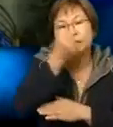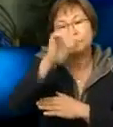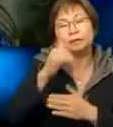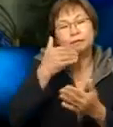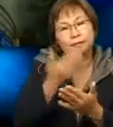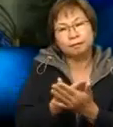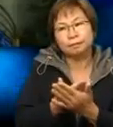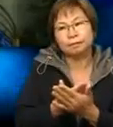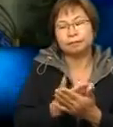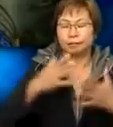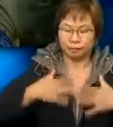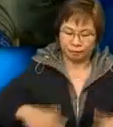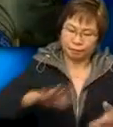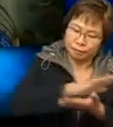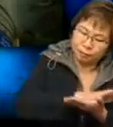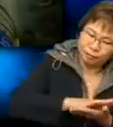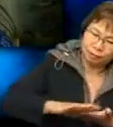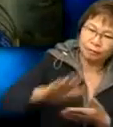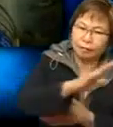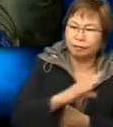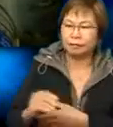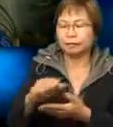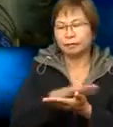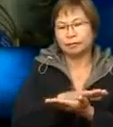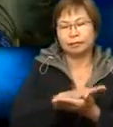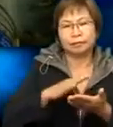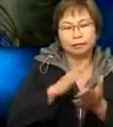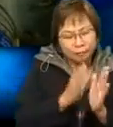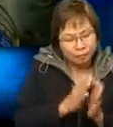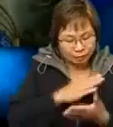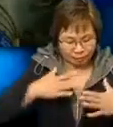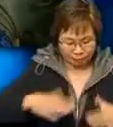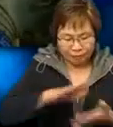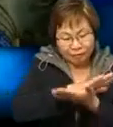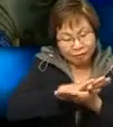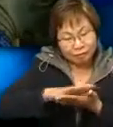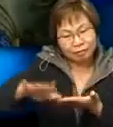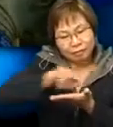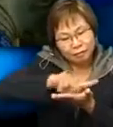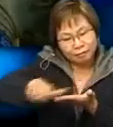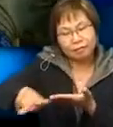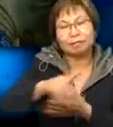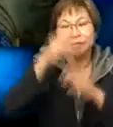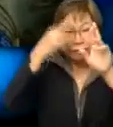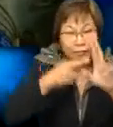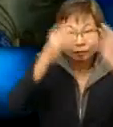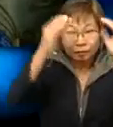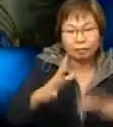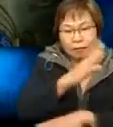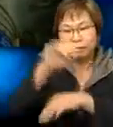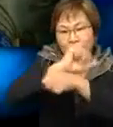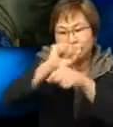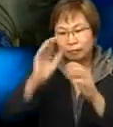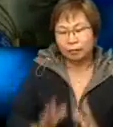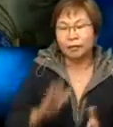baik, berpakaian kemas dan bersih, menghormati guru dan kaki